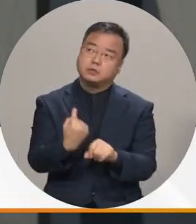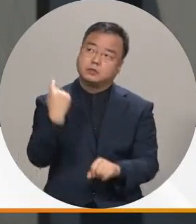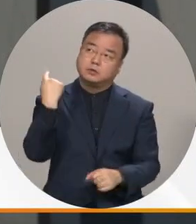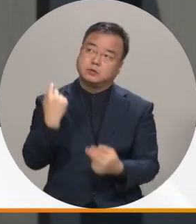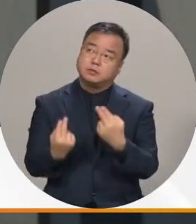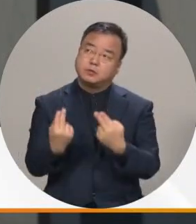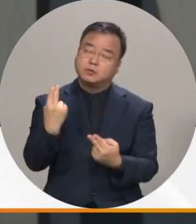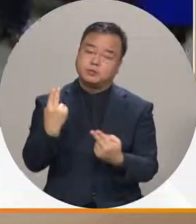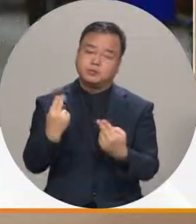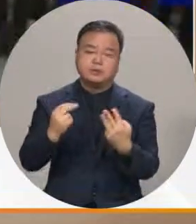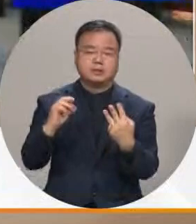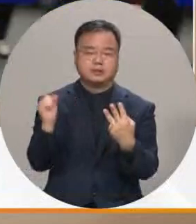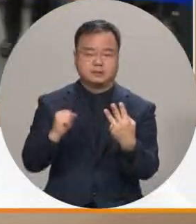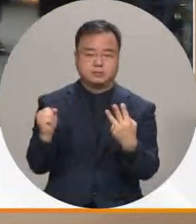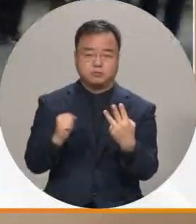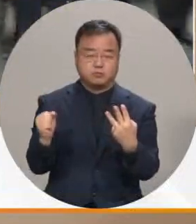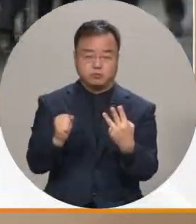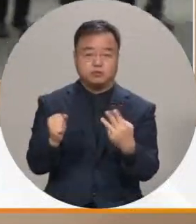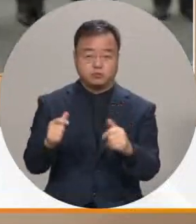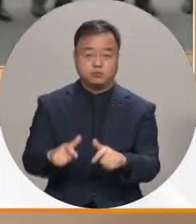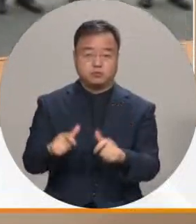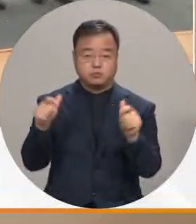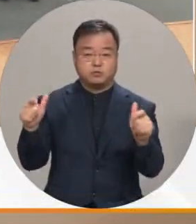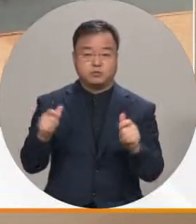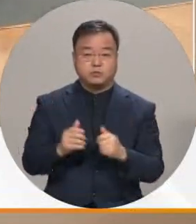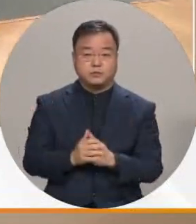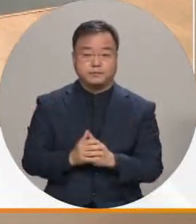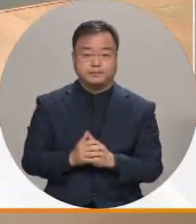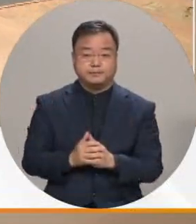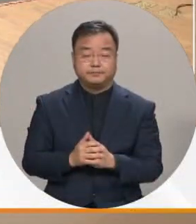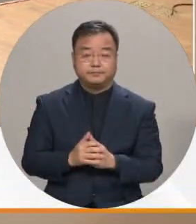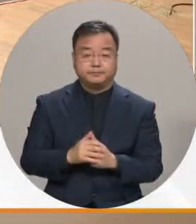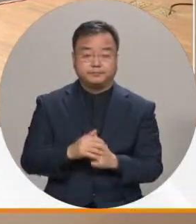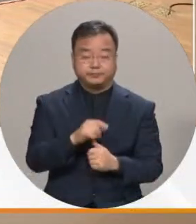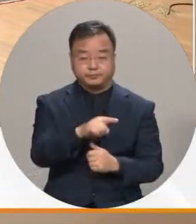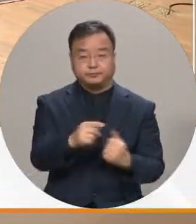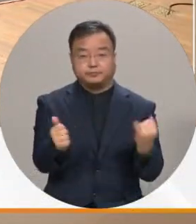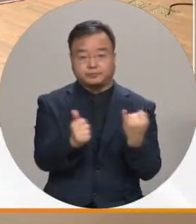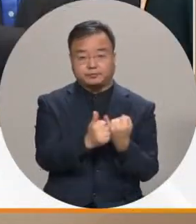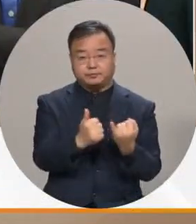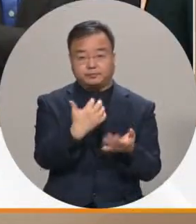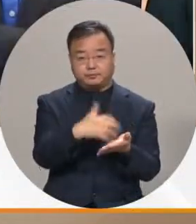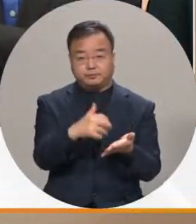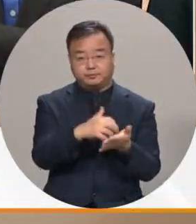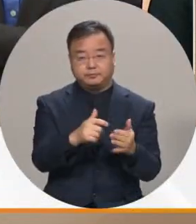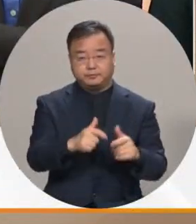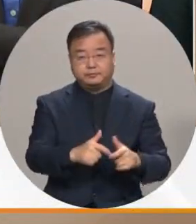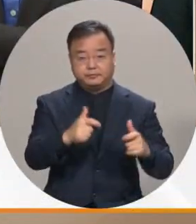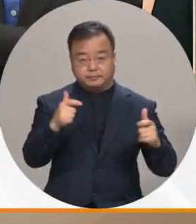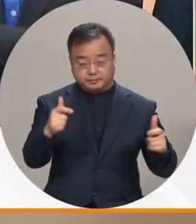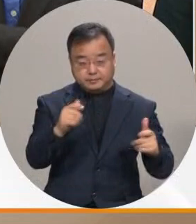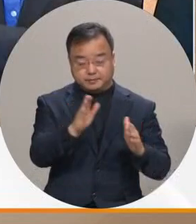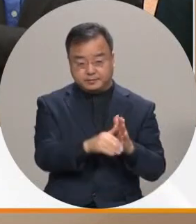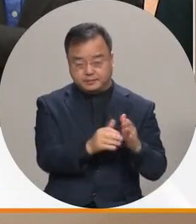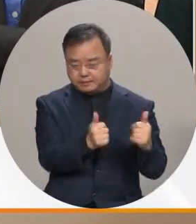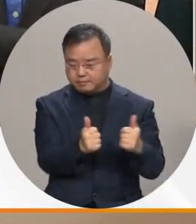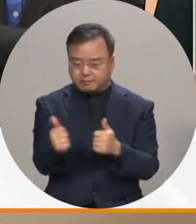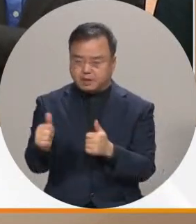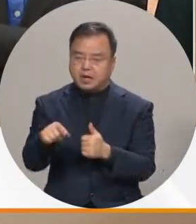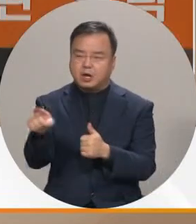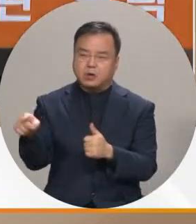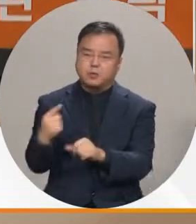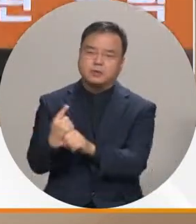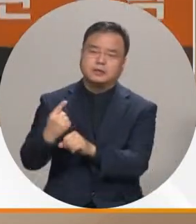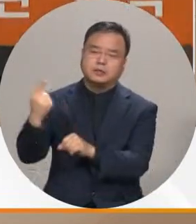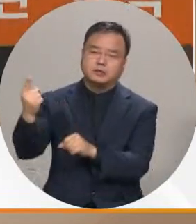정도 가까이 늘어날 전망입니다 그래서 이렇게 혼인 권수가 늘어났을 때 앞에 비례적인 관계식에 넣게 되면